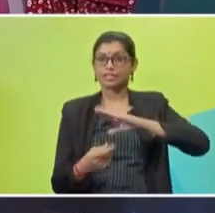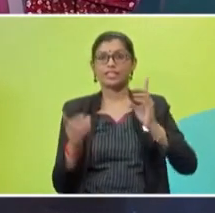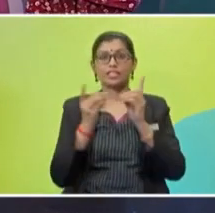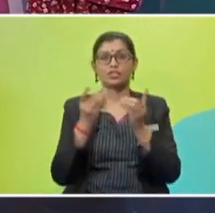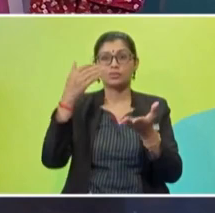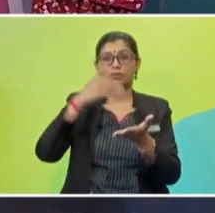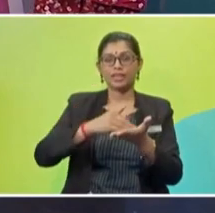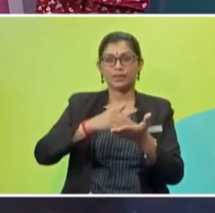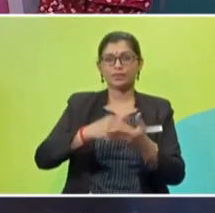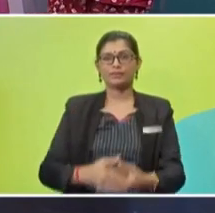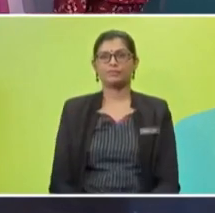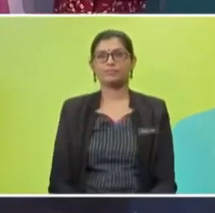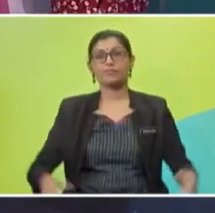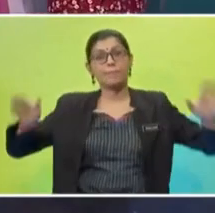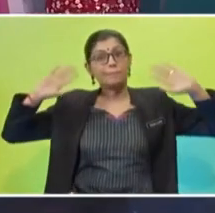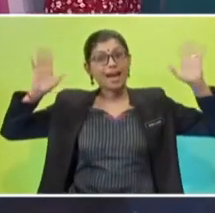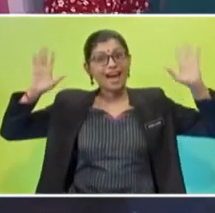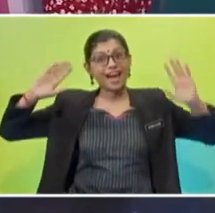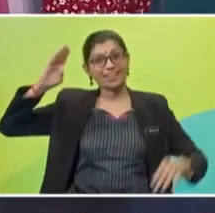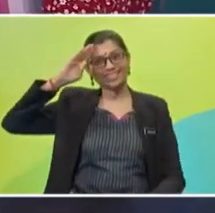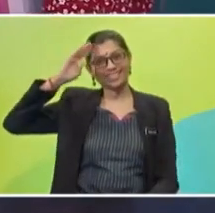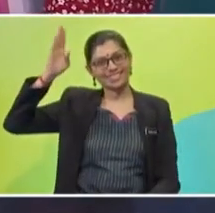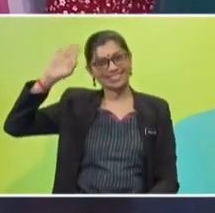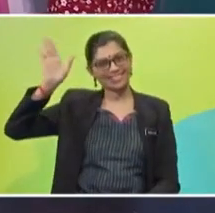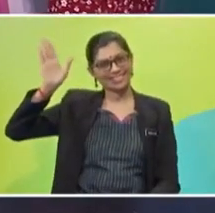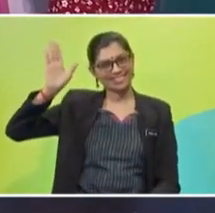lagi dengan itu Assalamualaikum bye bye